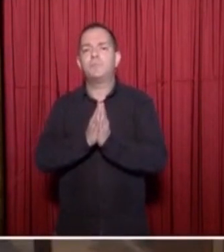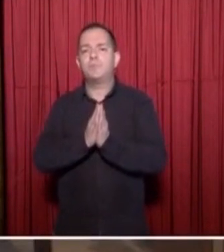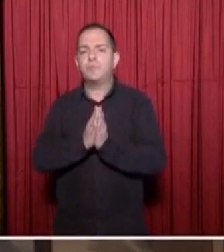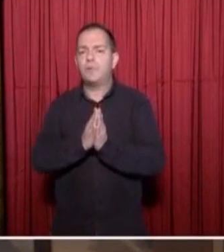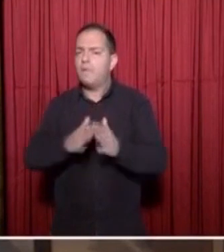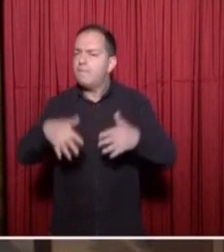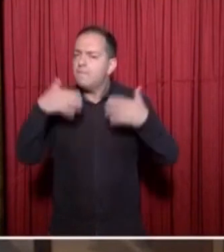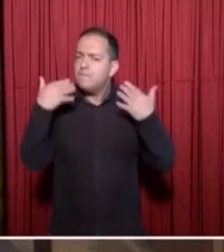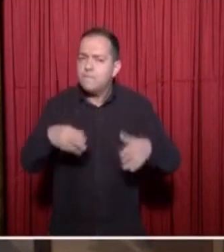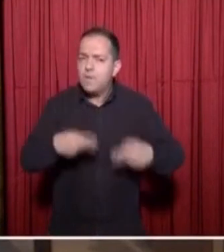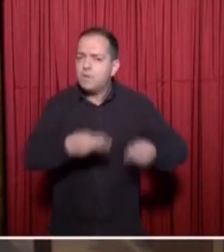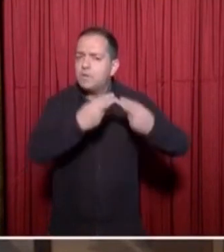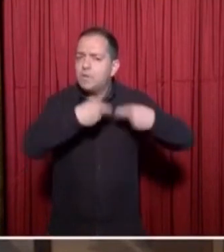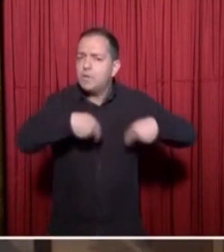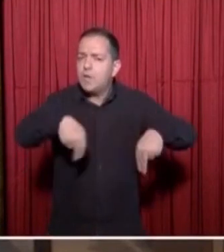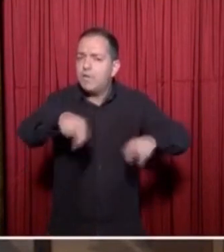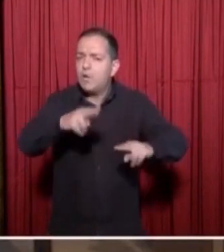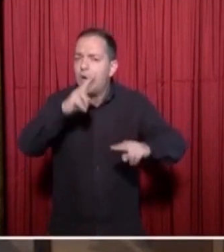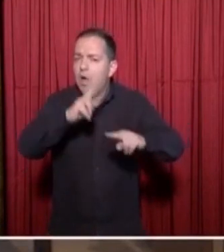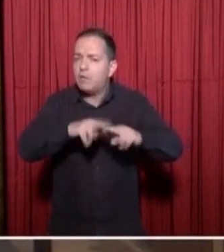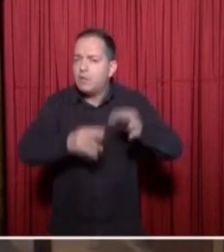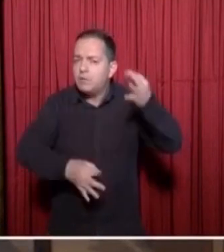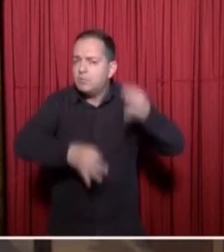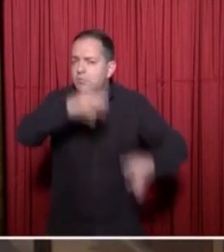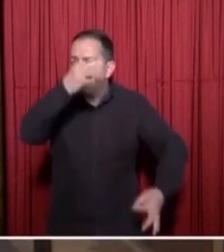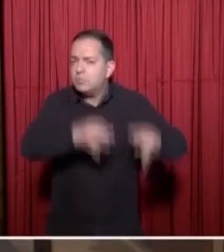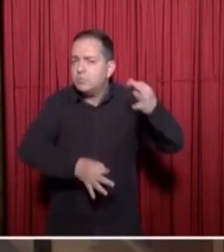δίνον βουλευτήριον των ανώμων